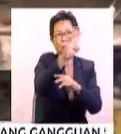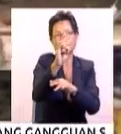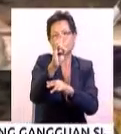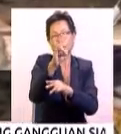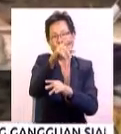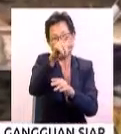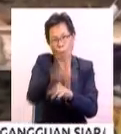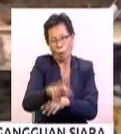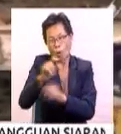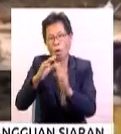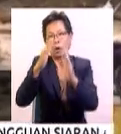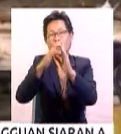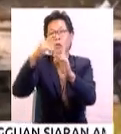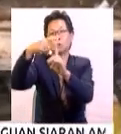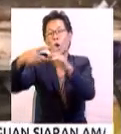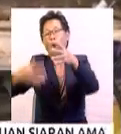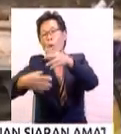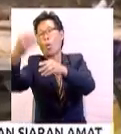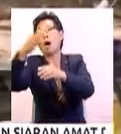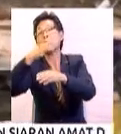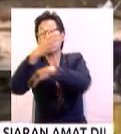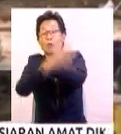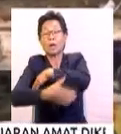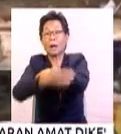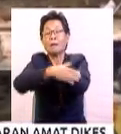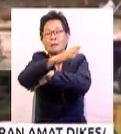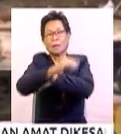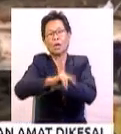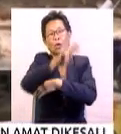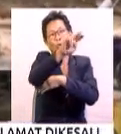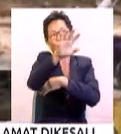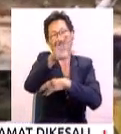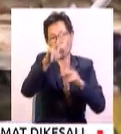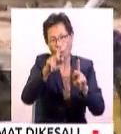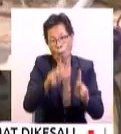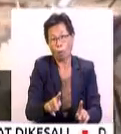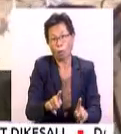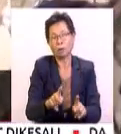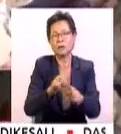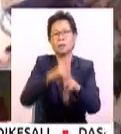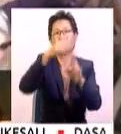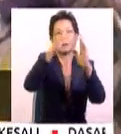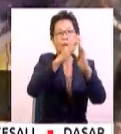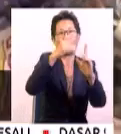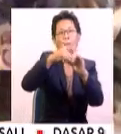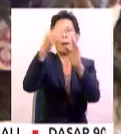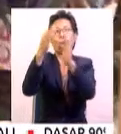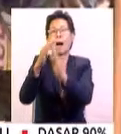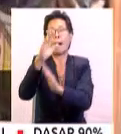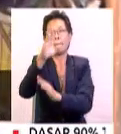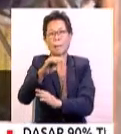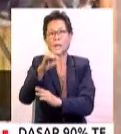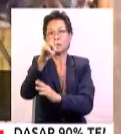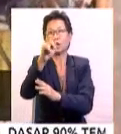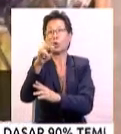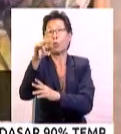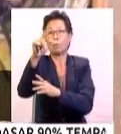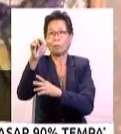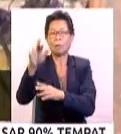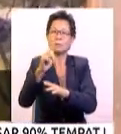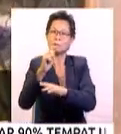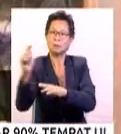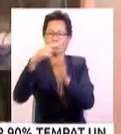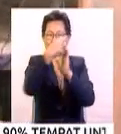lagi di gereja Negombo luar ibu negara dan 25 orang lagi di gereja Bandar Batikoloa, timur Sri